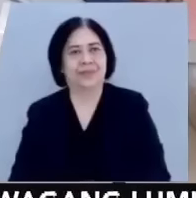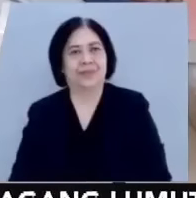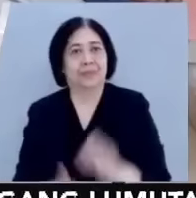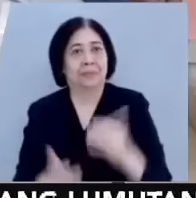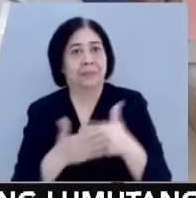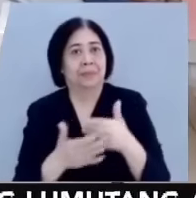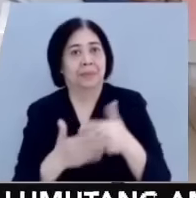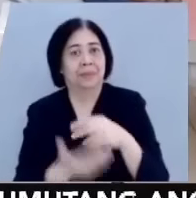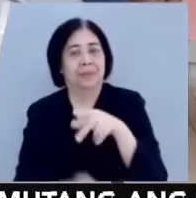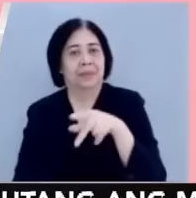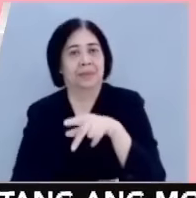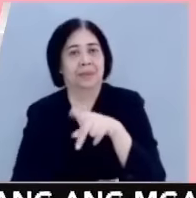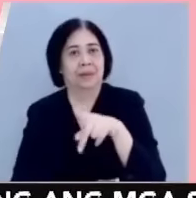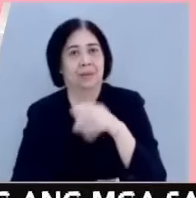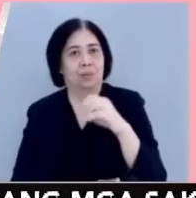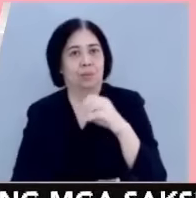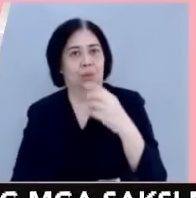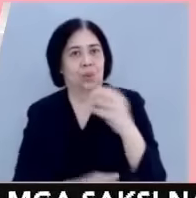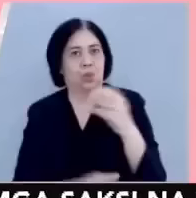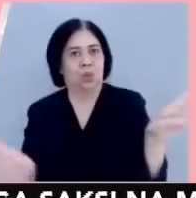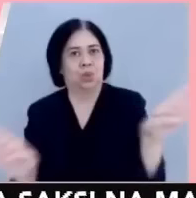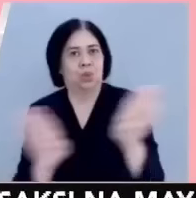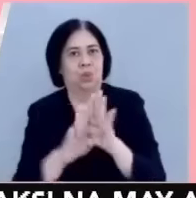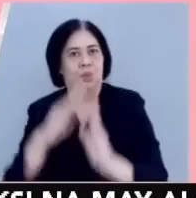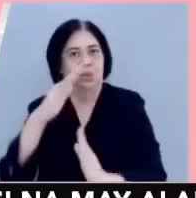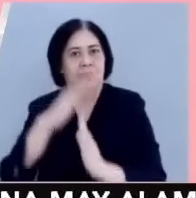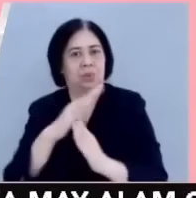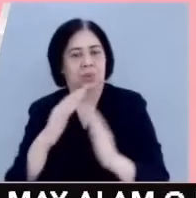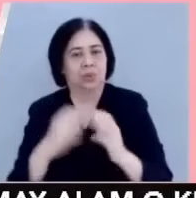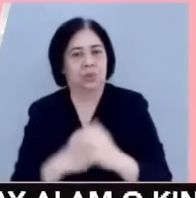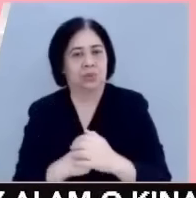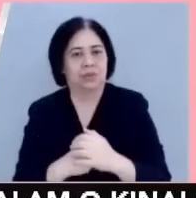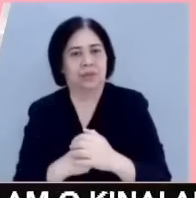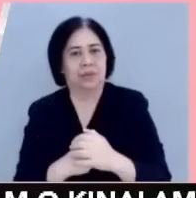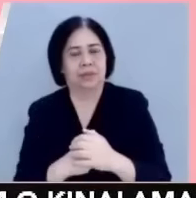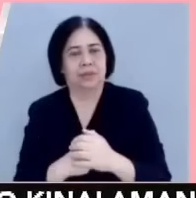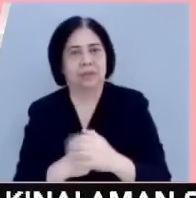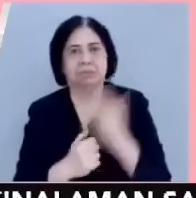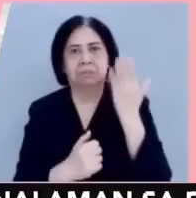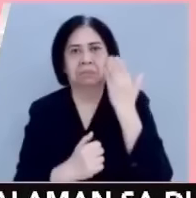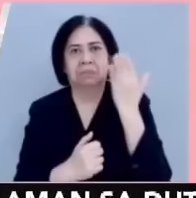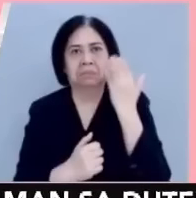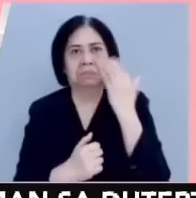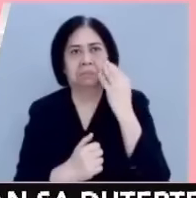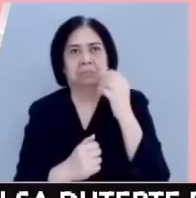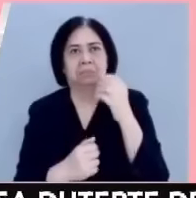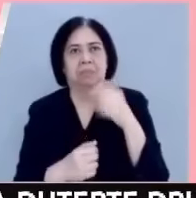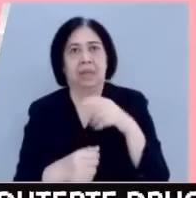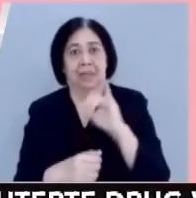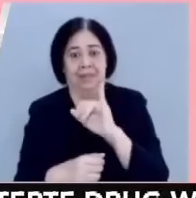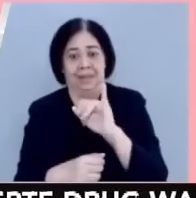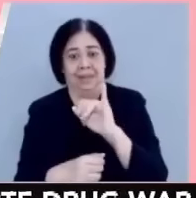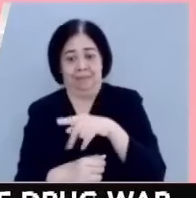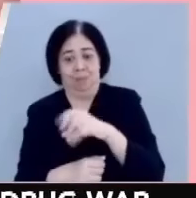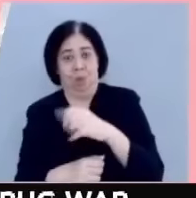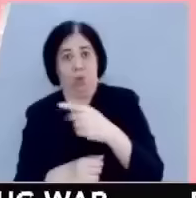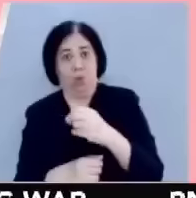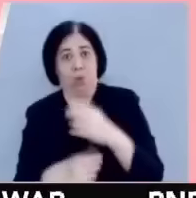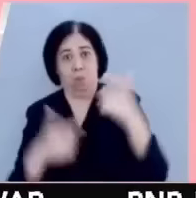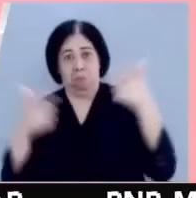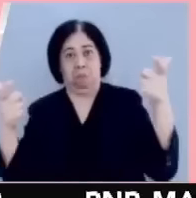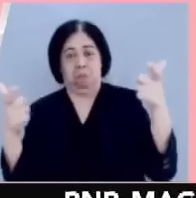mag magsara sila meron daw mga Pogo na nagpapanggap na bpo companies o kaya nagiging maliliit sila galing Sa